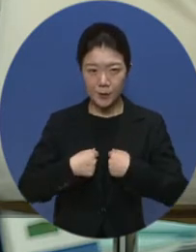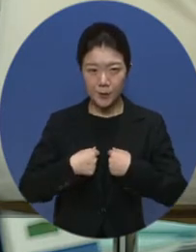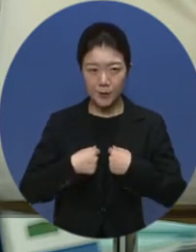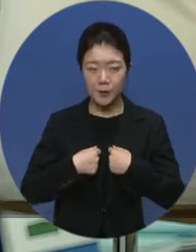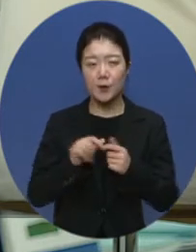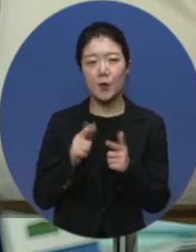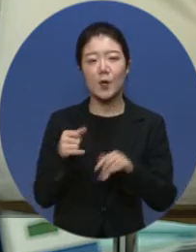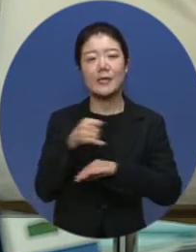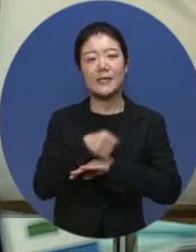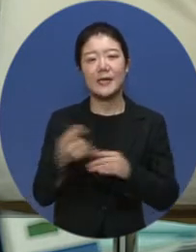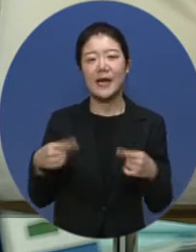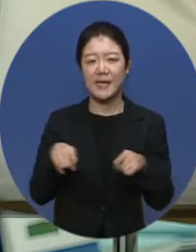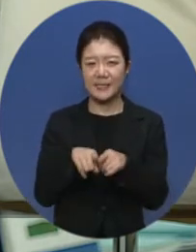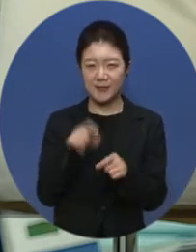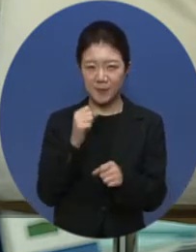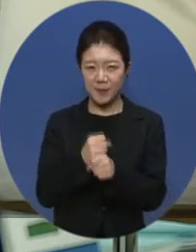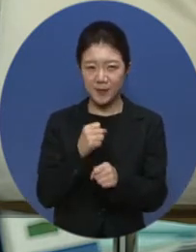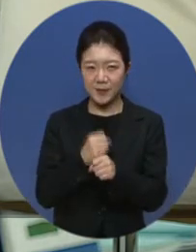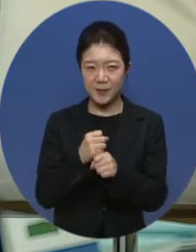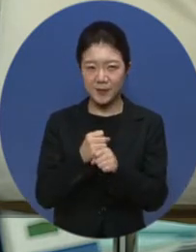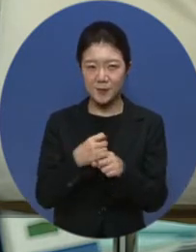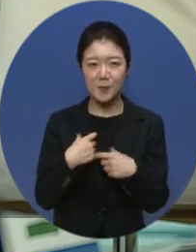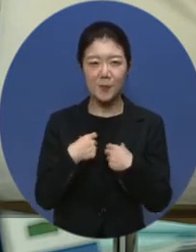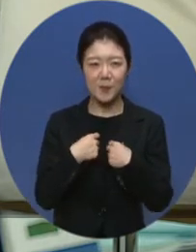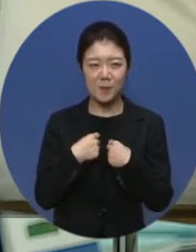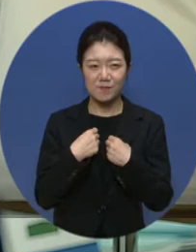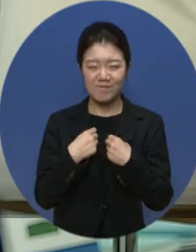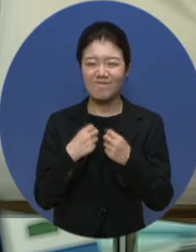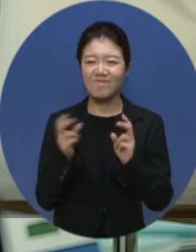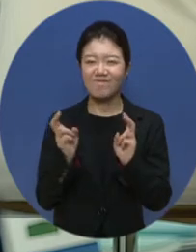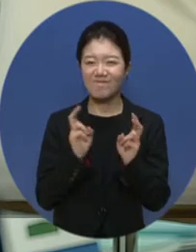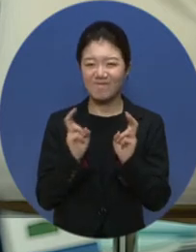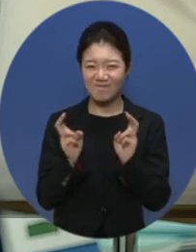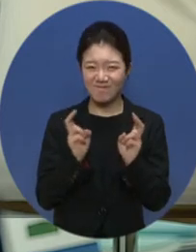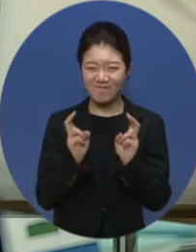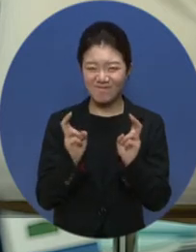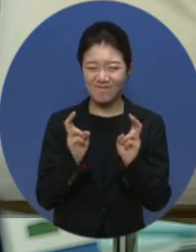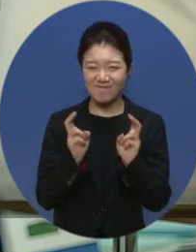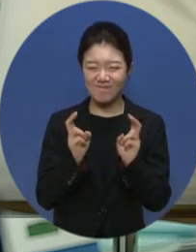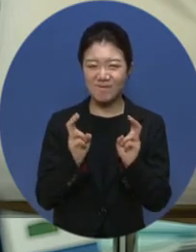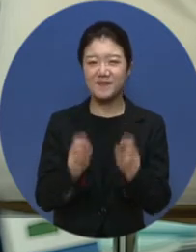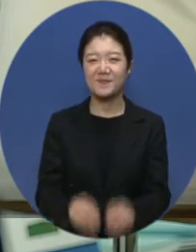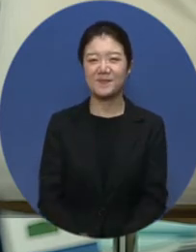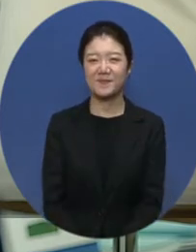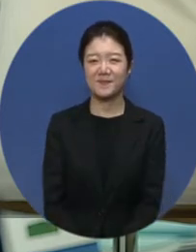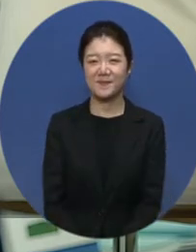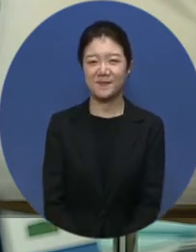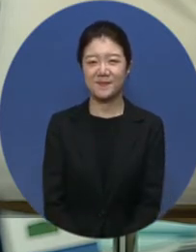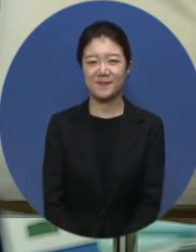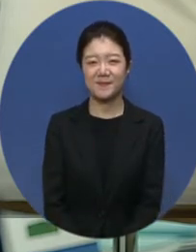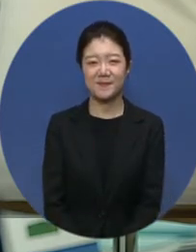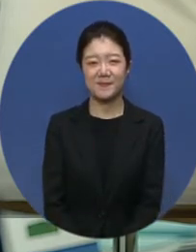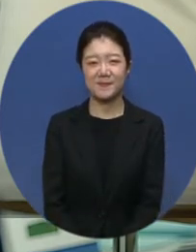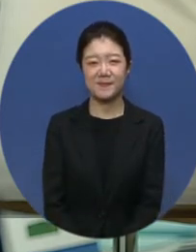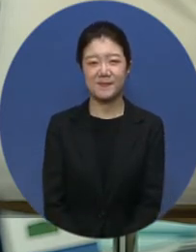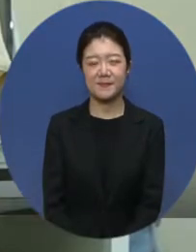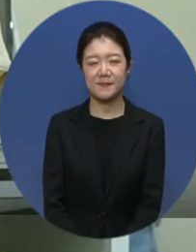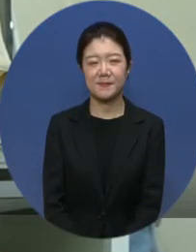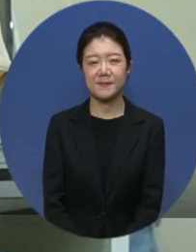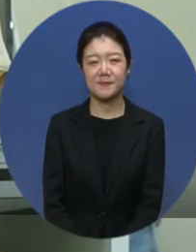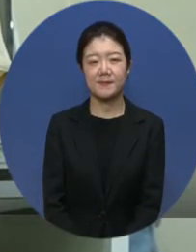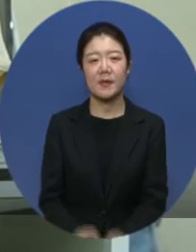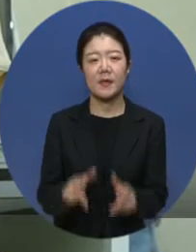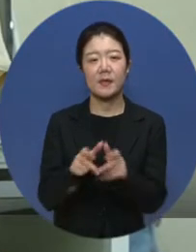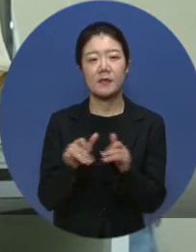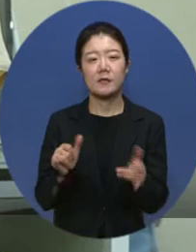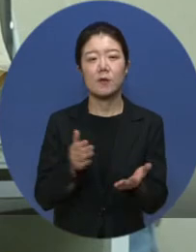유니버셜 디자인도 같이 제작하고 있는 이제 패션 업체라고 할 수 있습니다. 네.